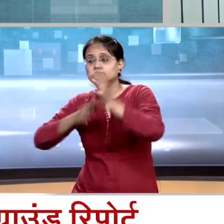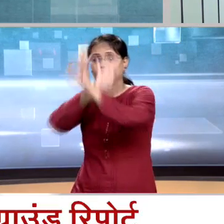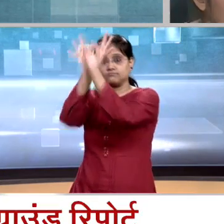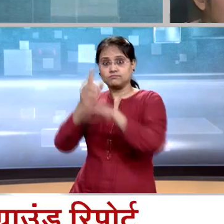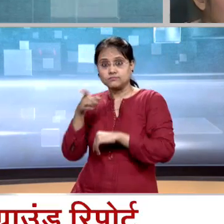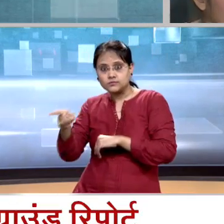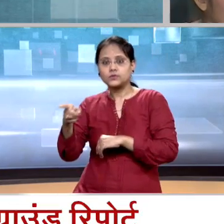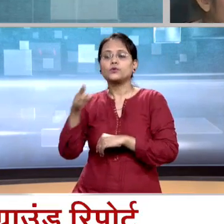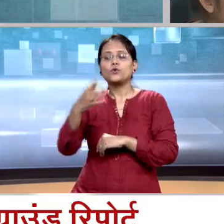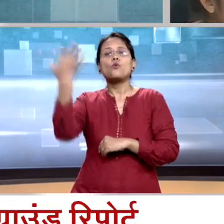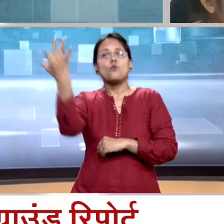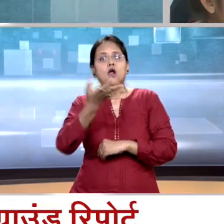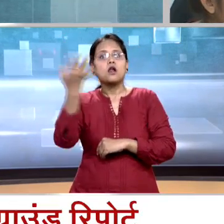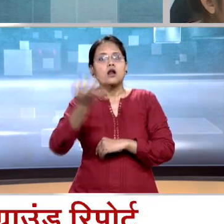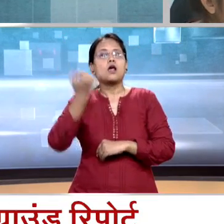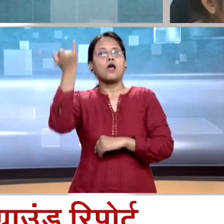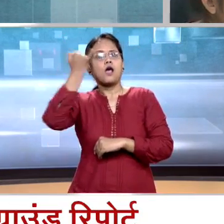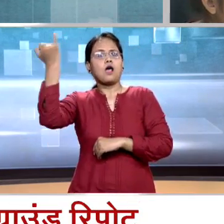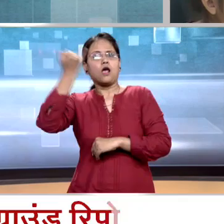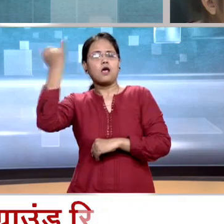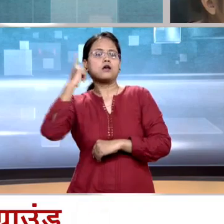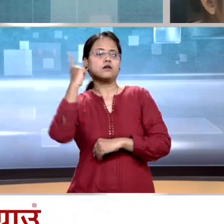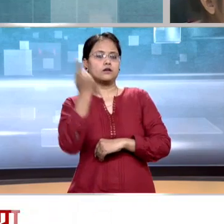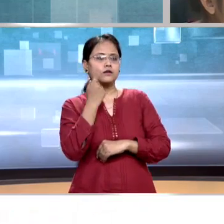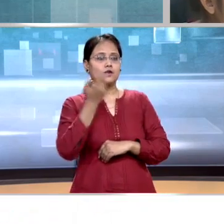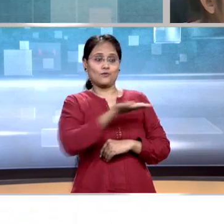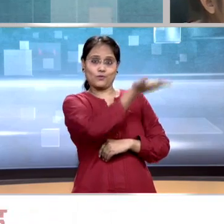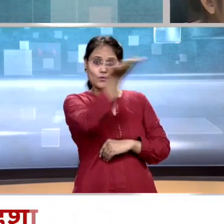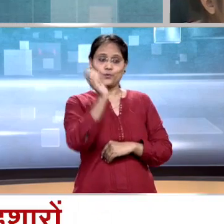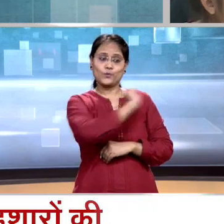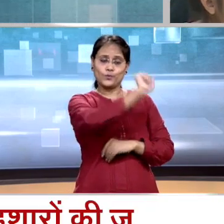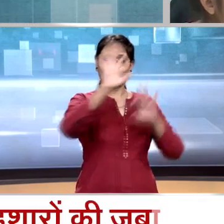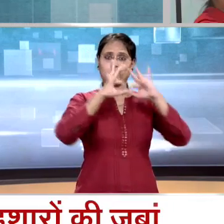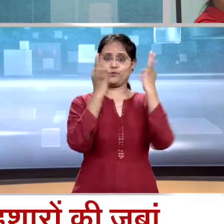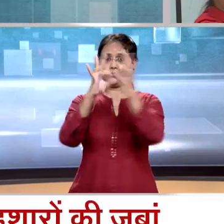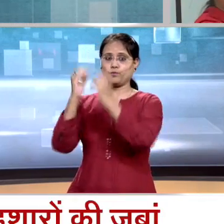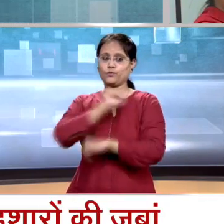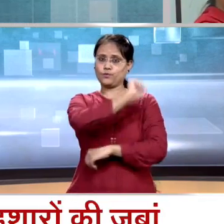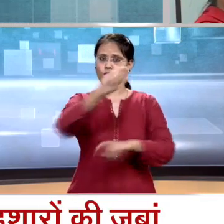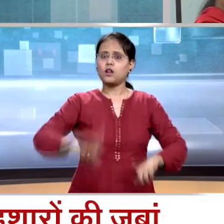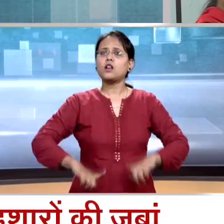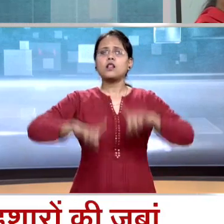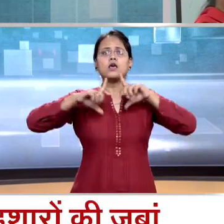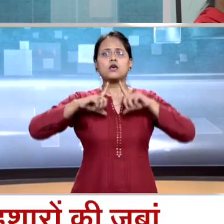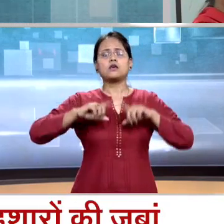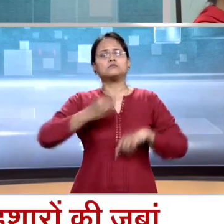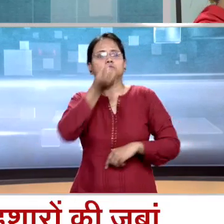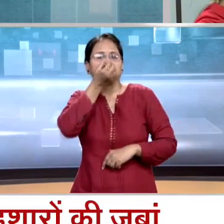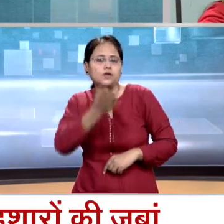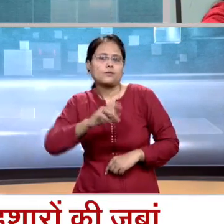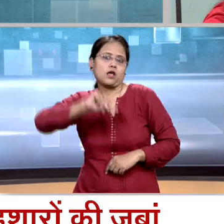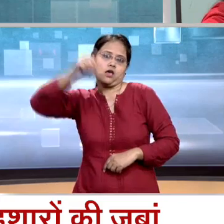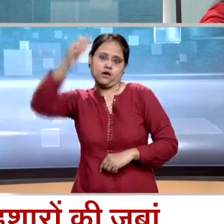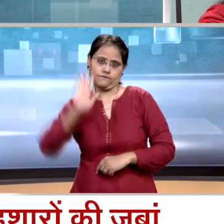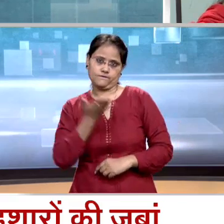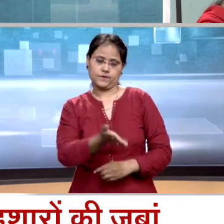करना है, वहीं इनके कुछ नए आविष्कारों से बधिर लोग और उनके परिवार वाले अपने जीवन को सरल बनाने में